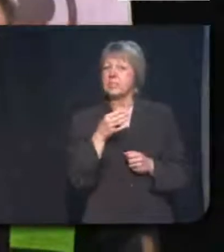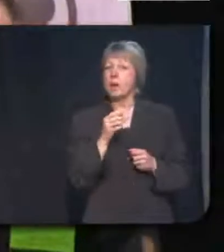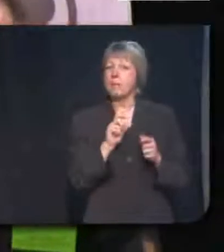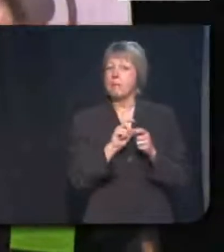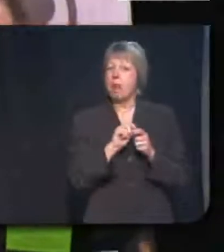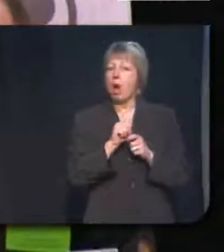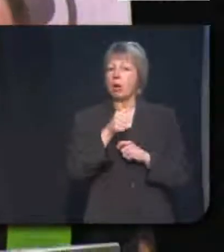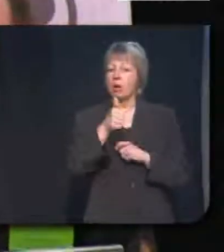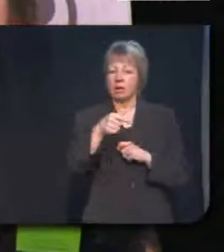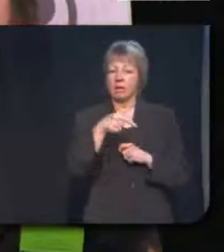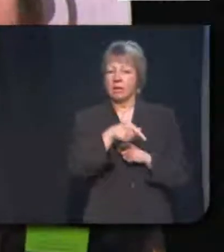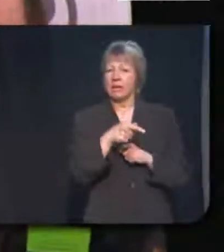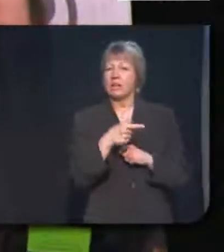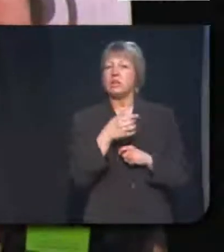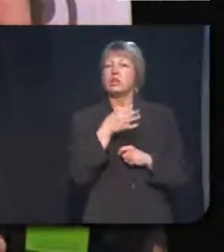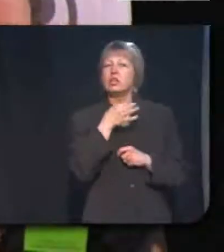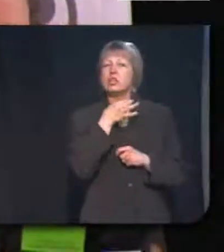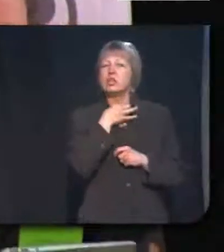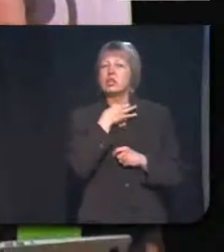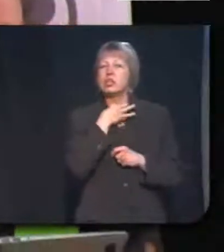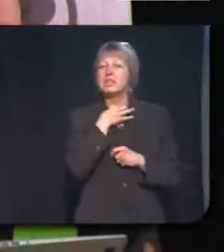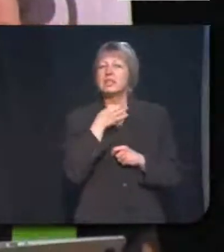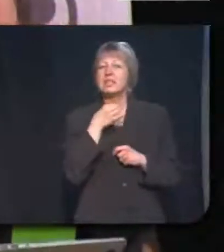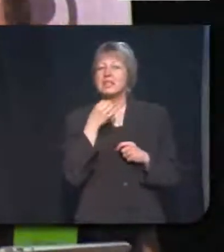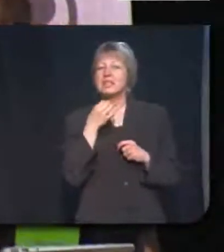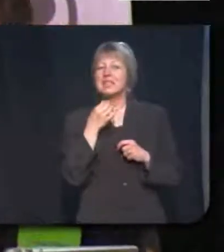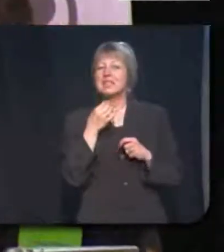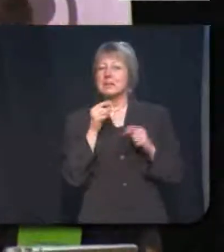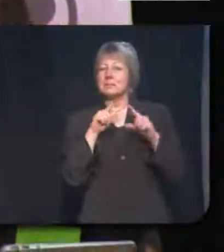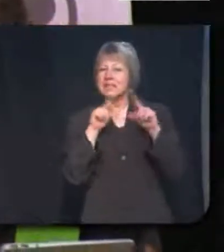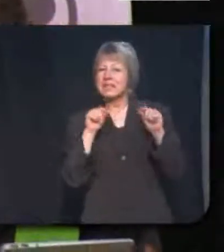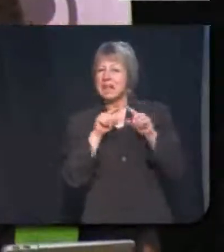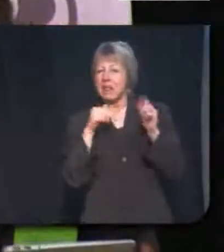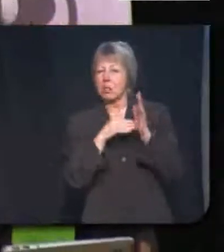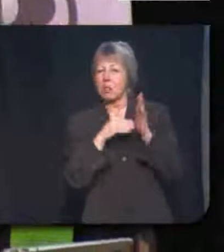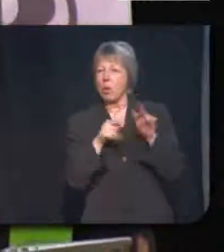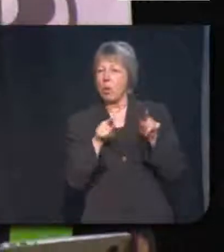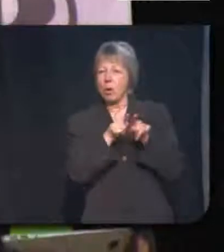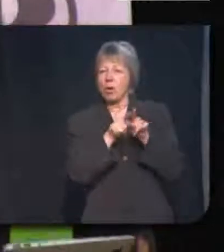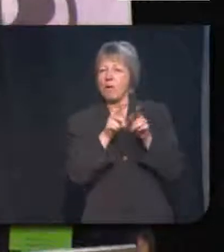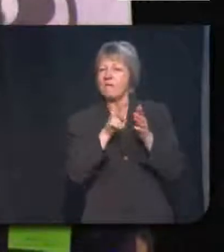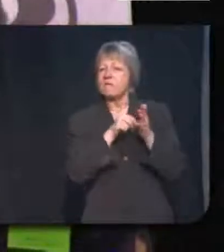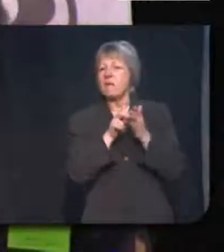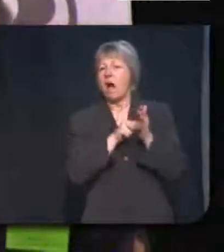also schaut auf die Zahl die drauf steht vielen Dank